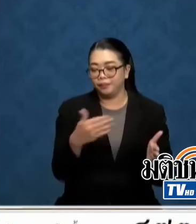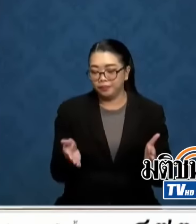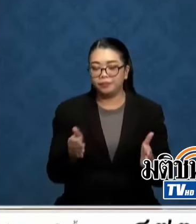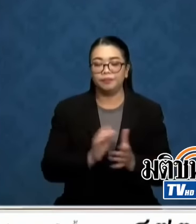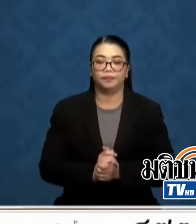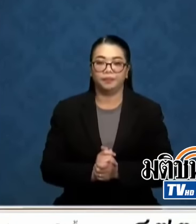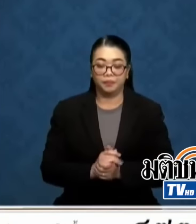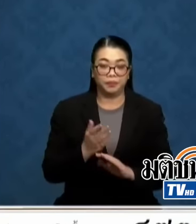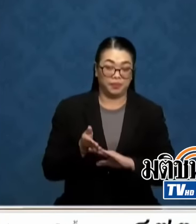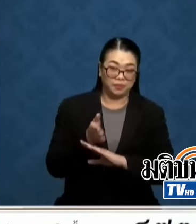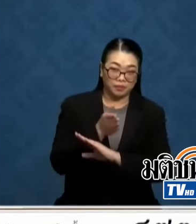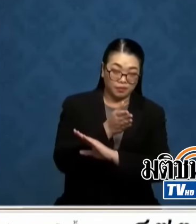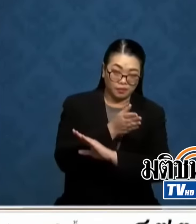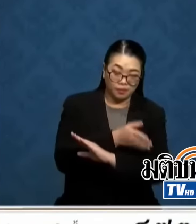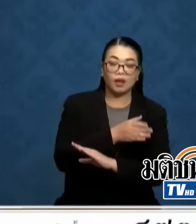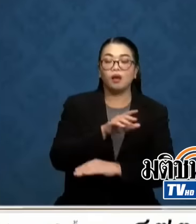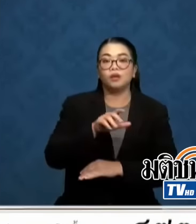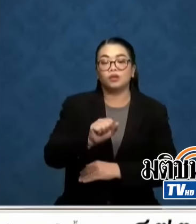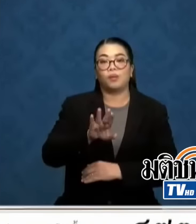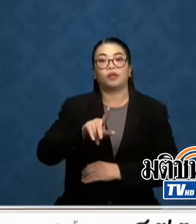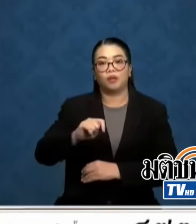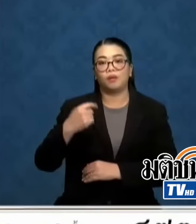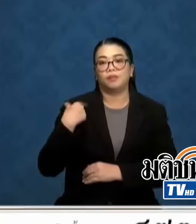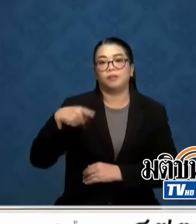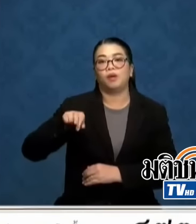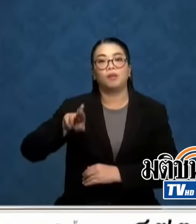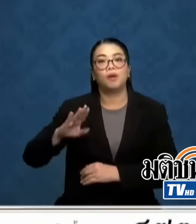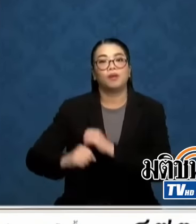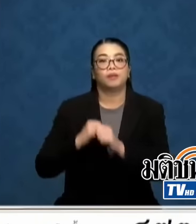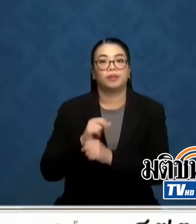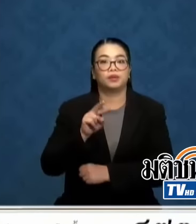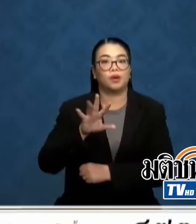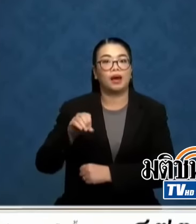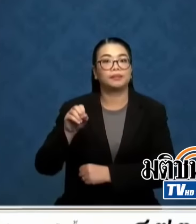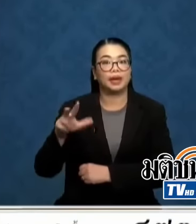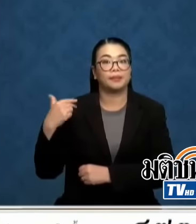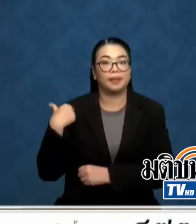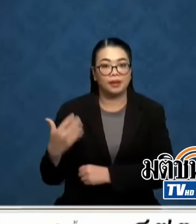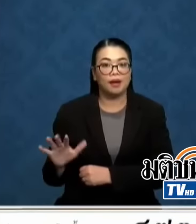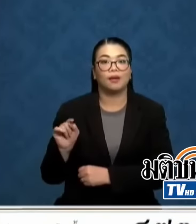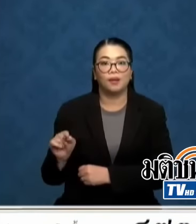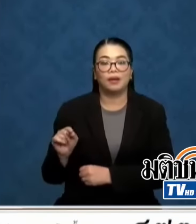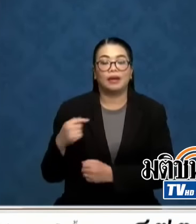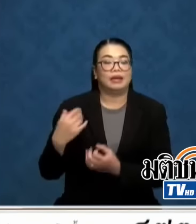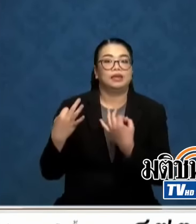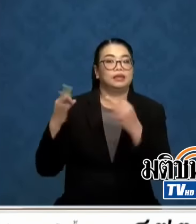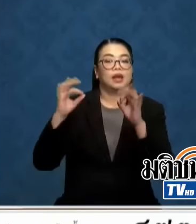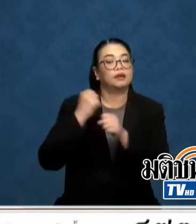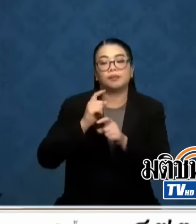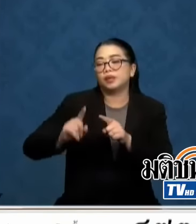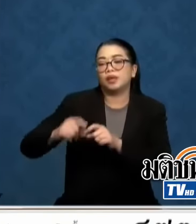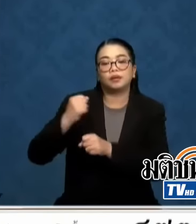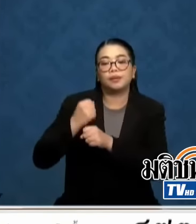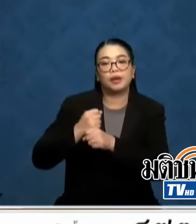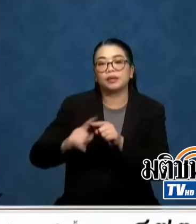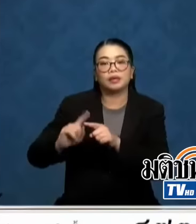ว่าก่อนหน้านี้สบตเ้ามีพรบสบต2553เป็นอิสระในการทำงาน